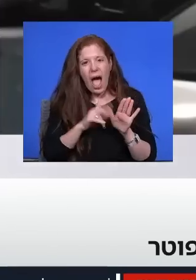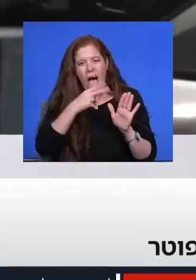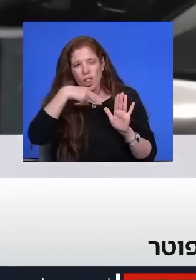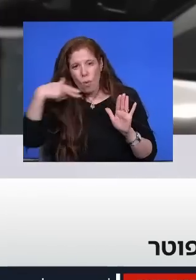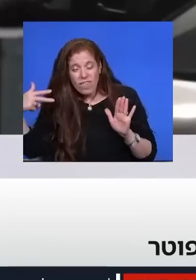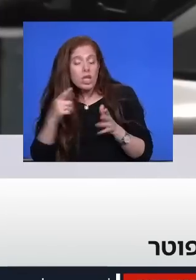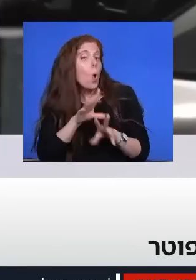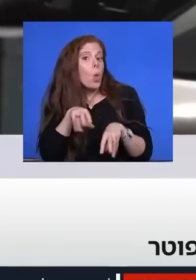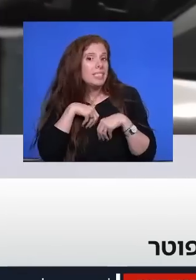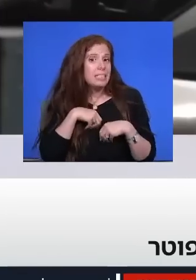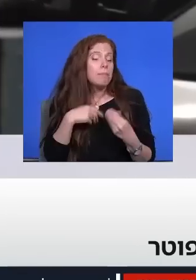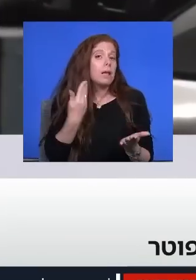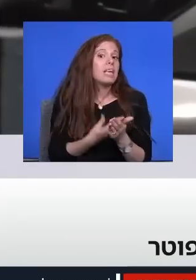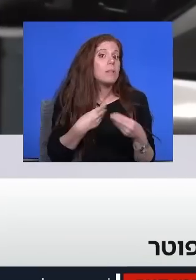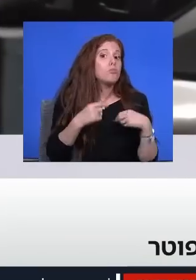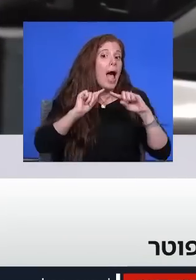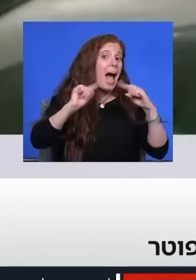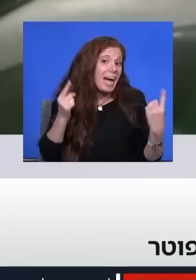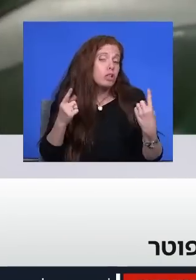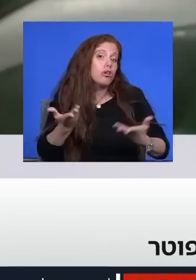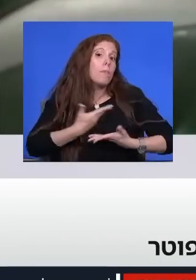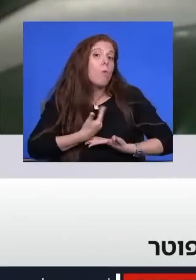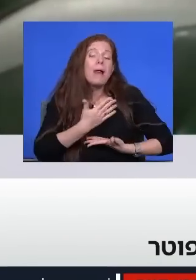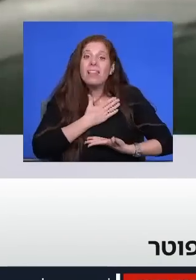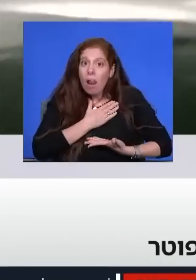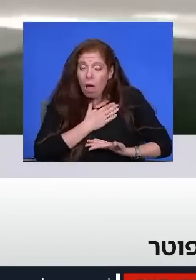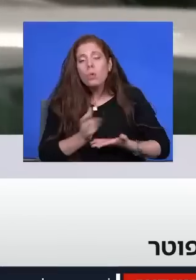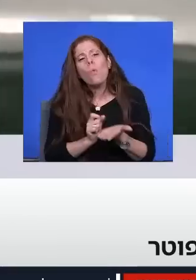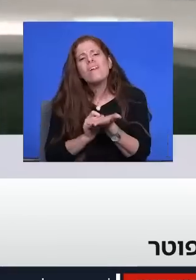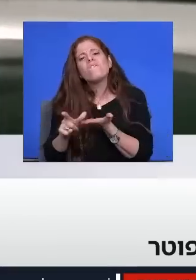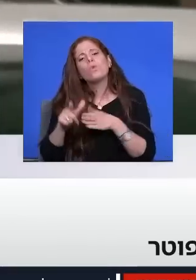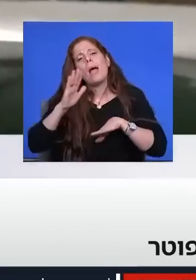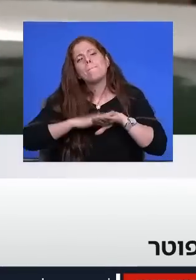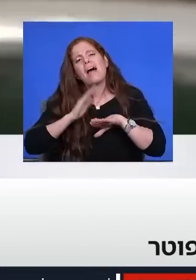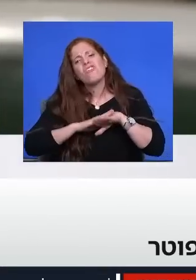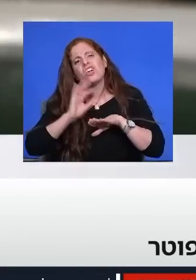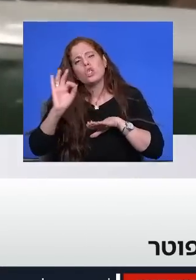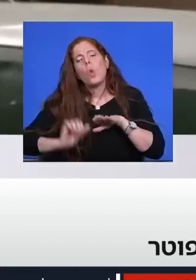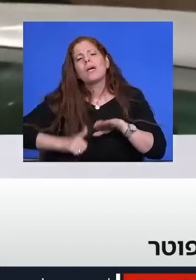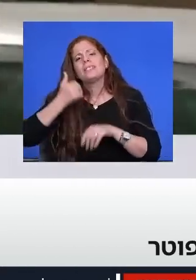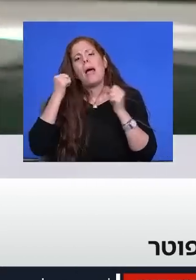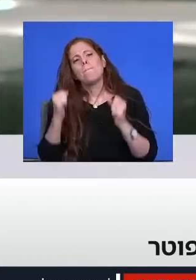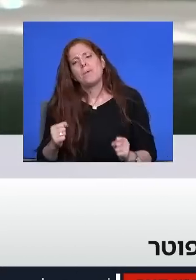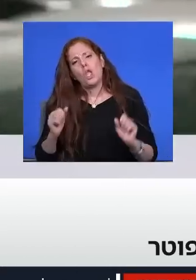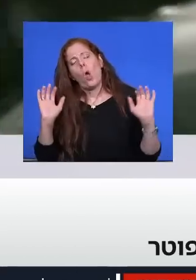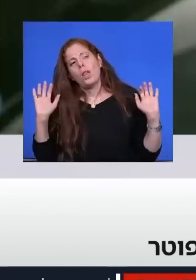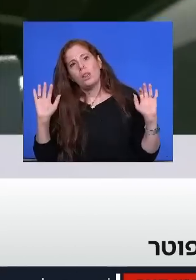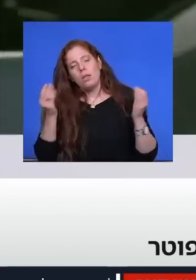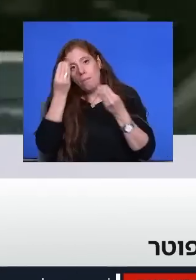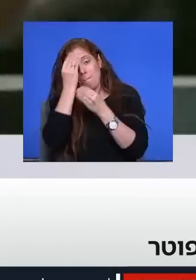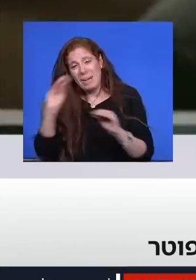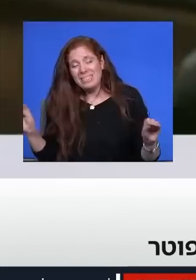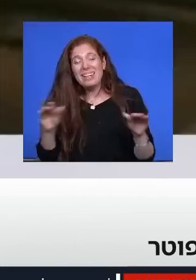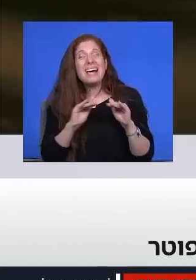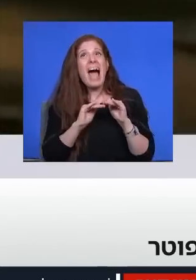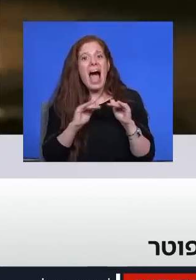יסכים להצעת פשרה אחרת שתהיה מקובלת עליי, הוא יפוטר מתפקידו כשר הביטחון. מסר מאוד חד משמעי של